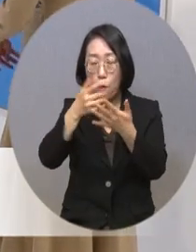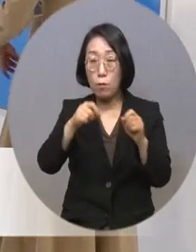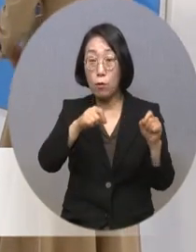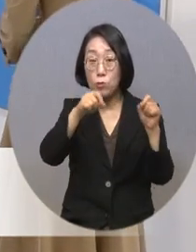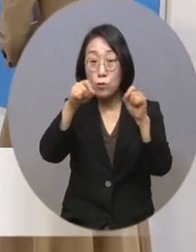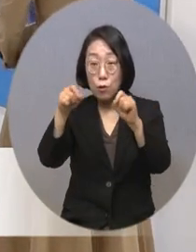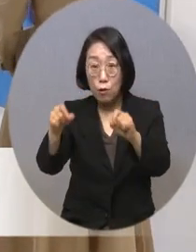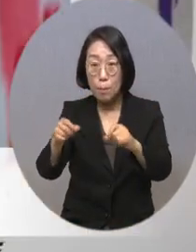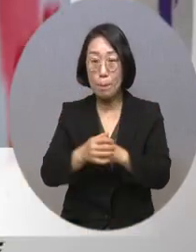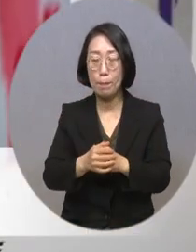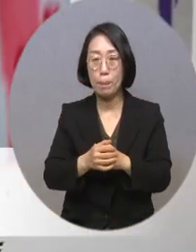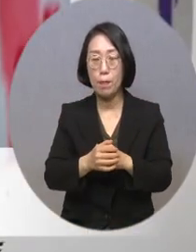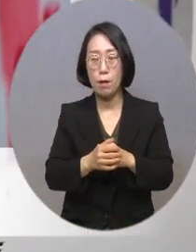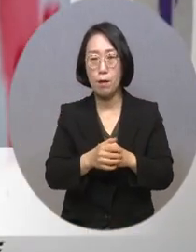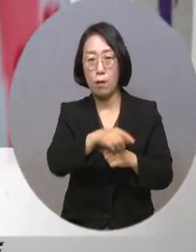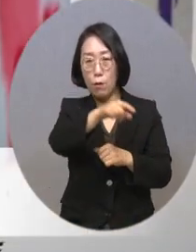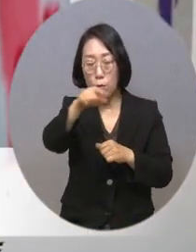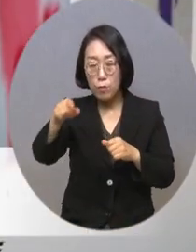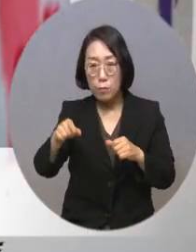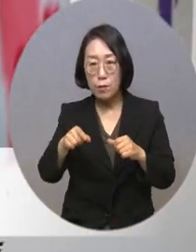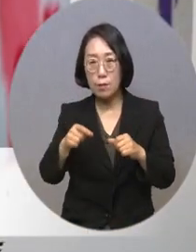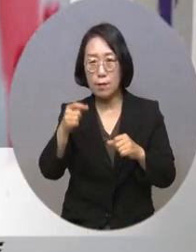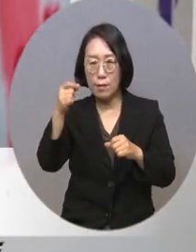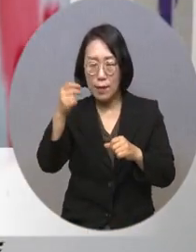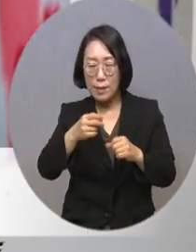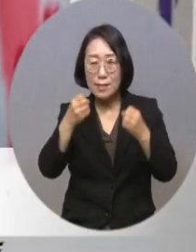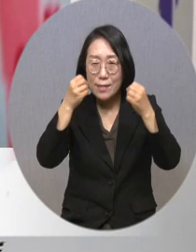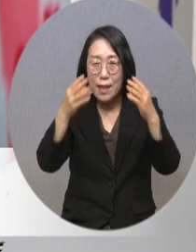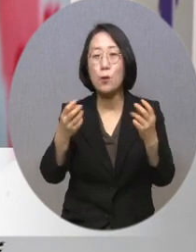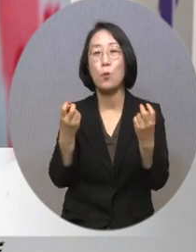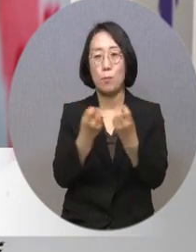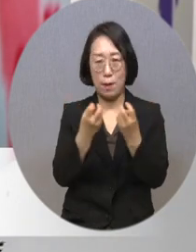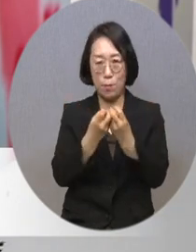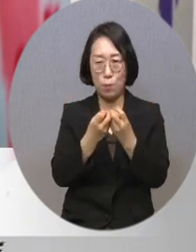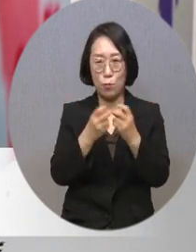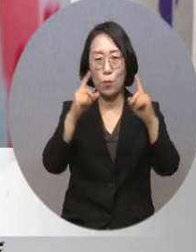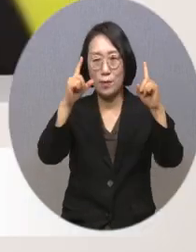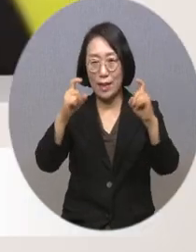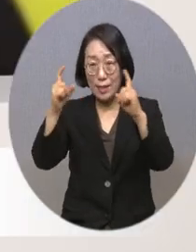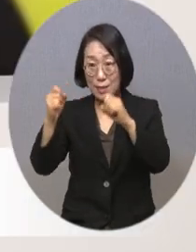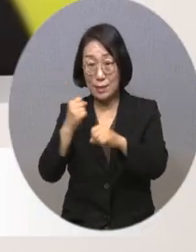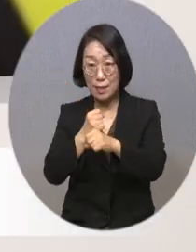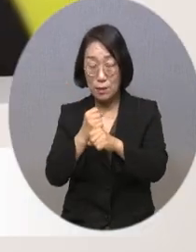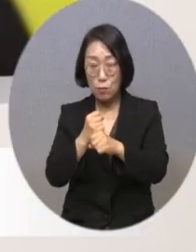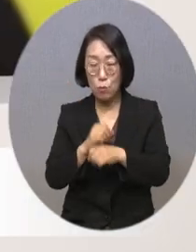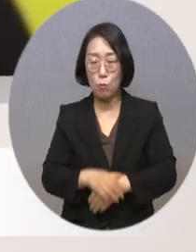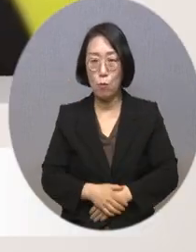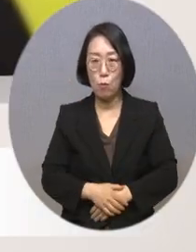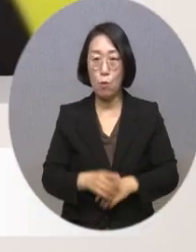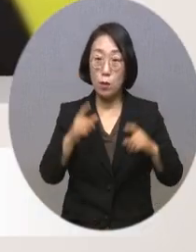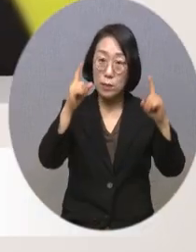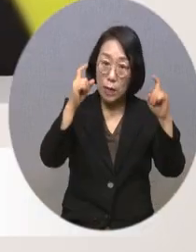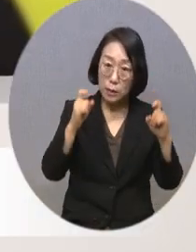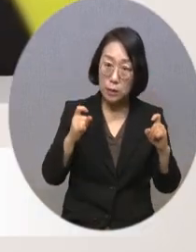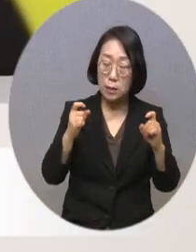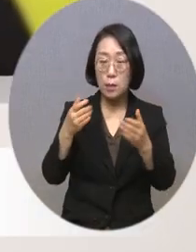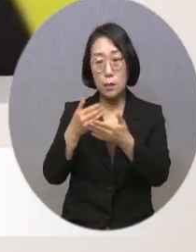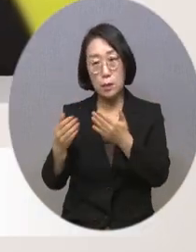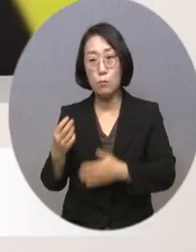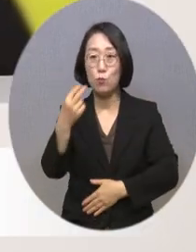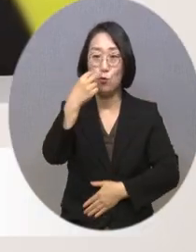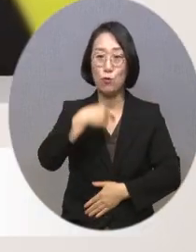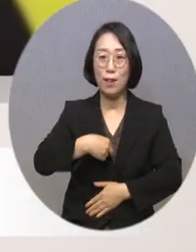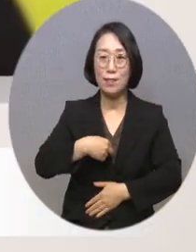항상 모아서 재구성하는 방법으로 이렇게 작업을 하다 보니 사진 같은 그림, 그림 같은 사진 이렇게